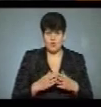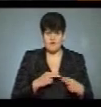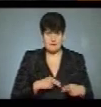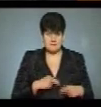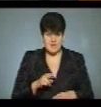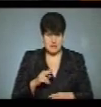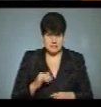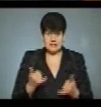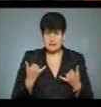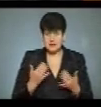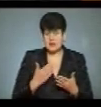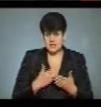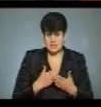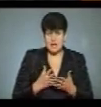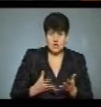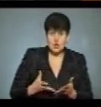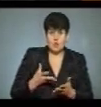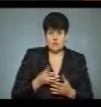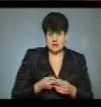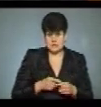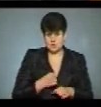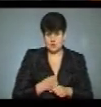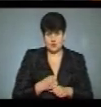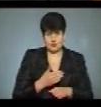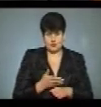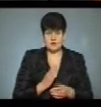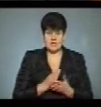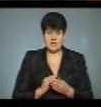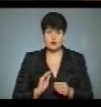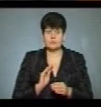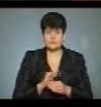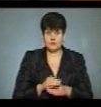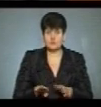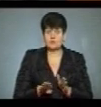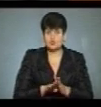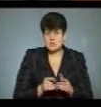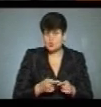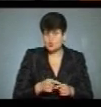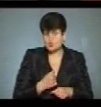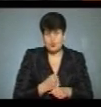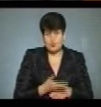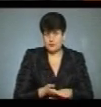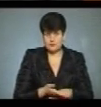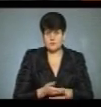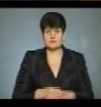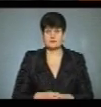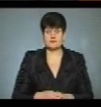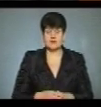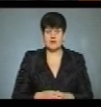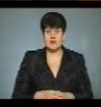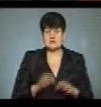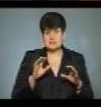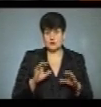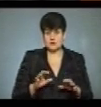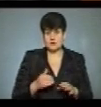оскільки тепер є відповідні доплати за таку роботу, є додаткова відпустка за таку роботу. Натомість законодавець